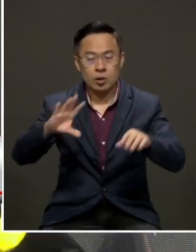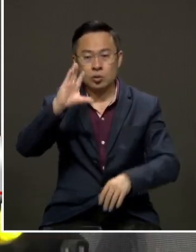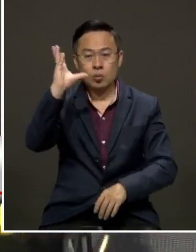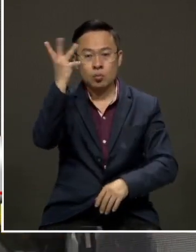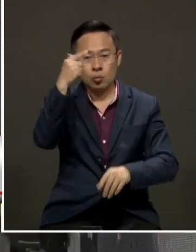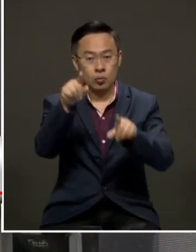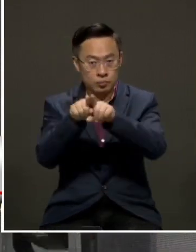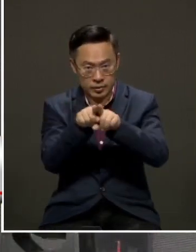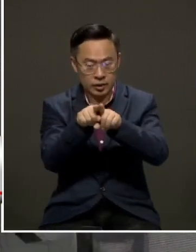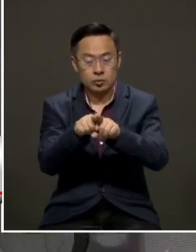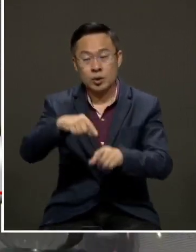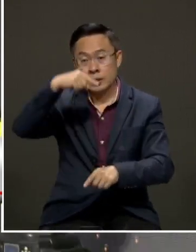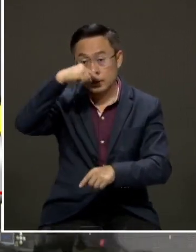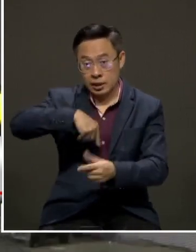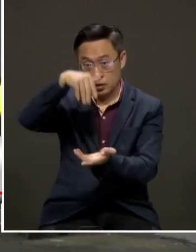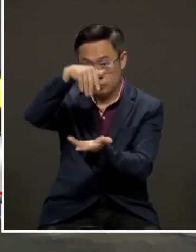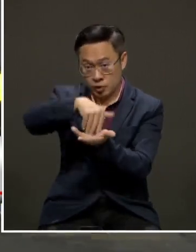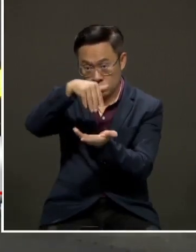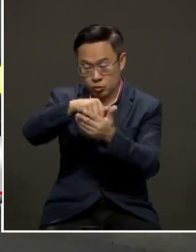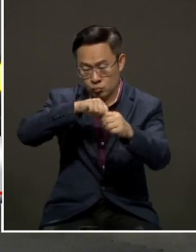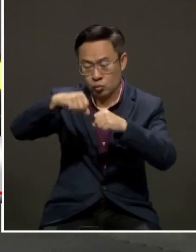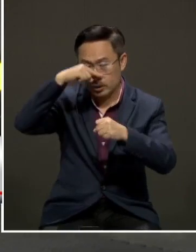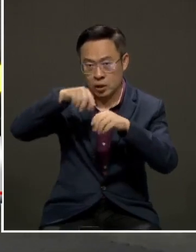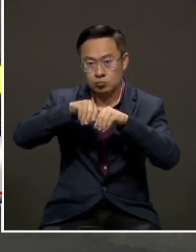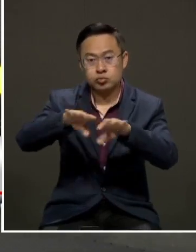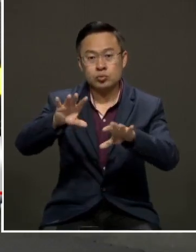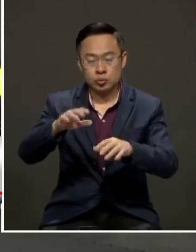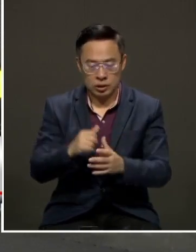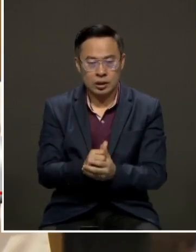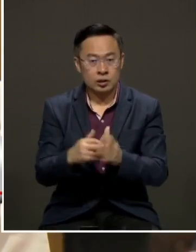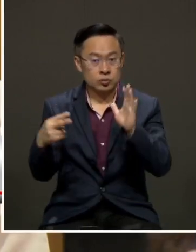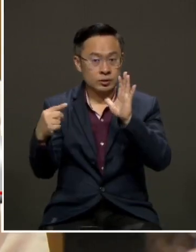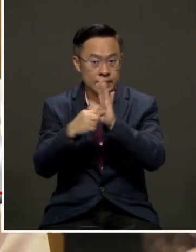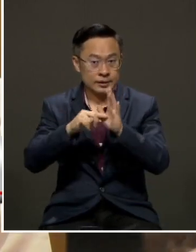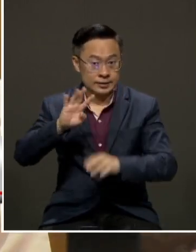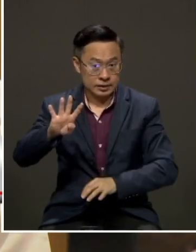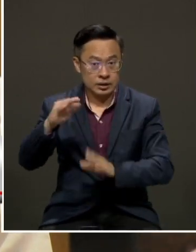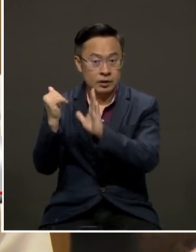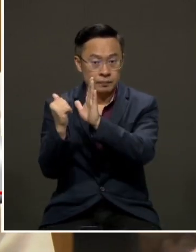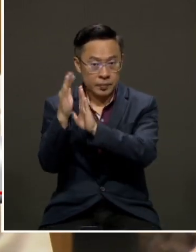กและสำหรับสนามต่อไปของกิจกรรมคาราวานมวยไทยค่ะจะไปต่อกันที่ภา